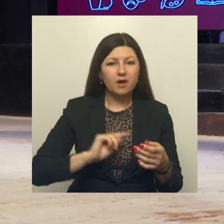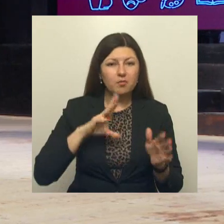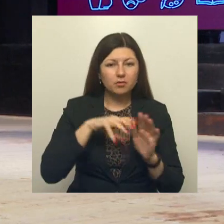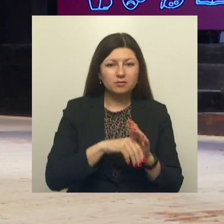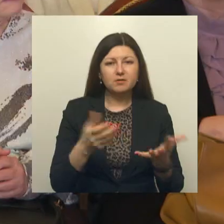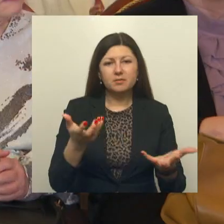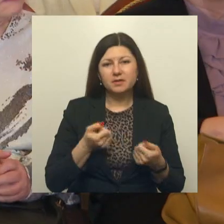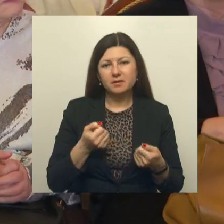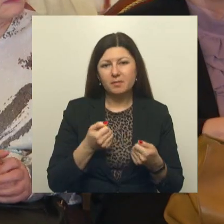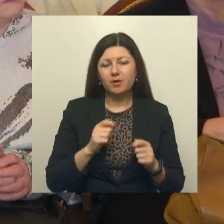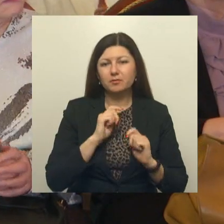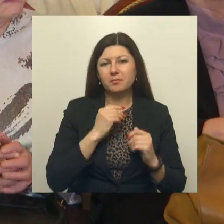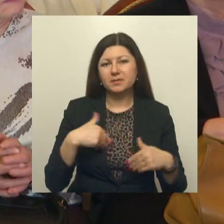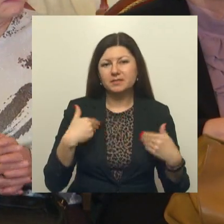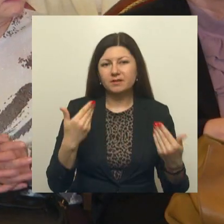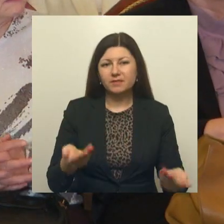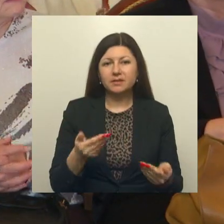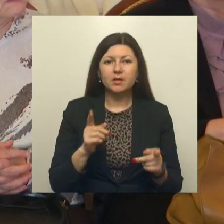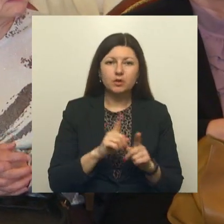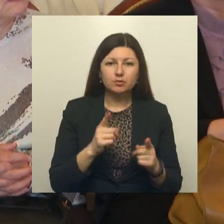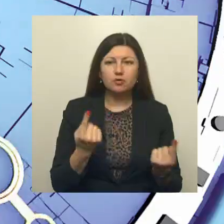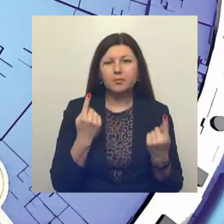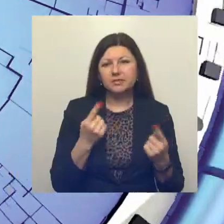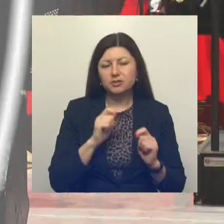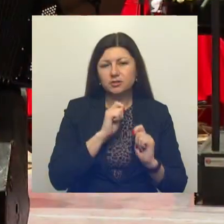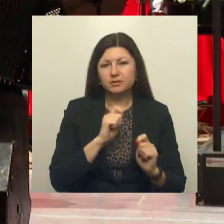числе обладателей престижных региональных наград.